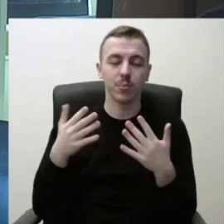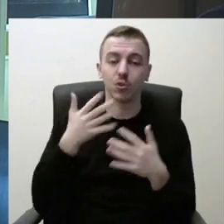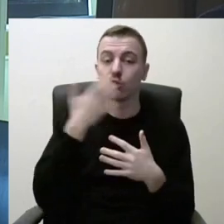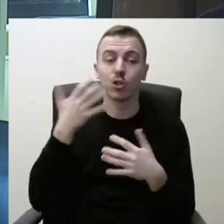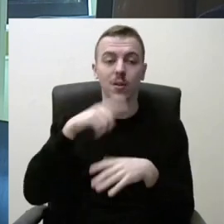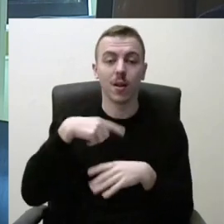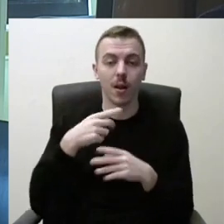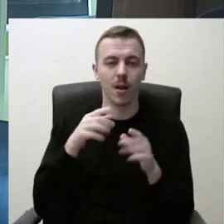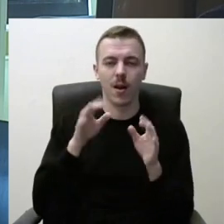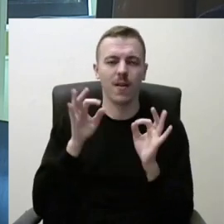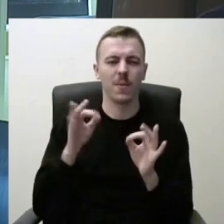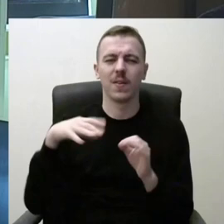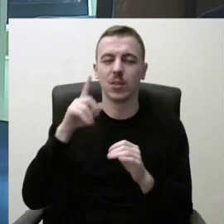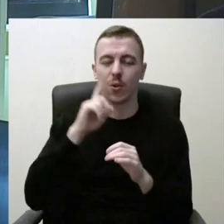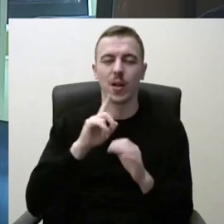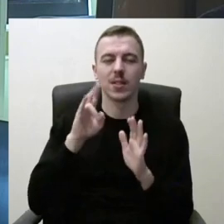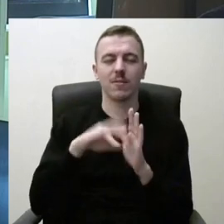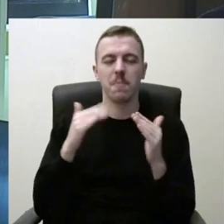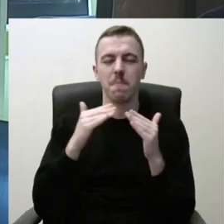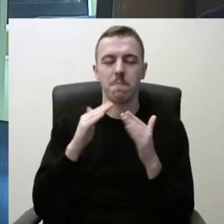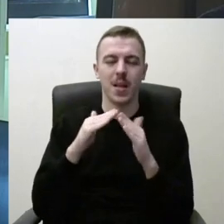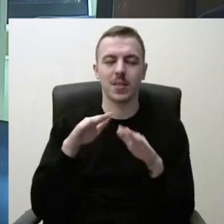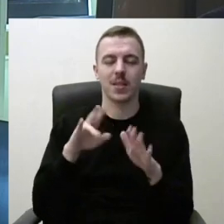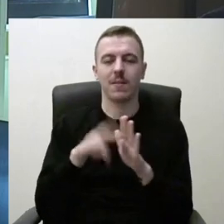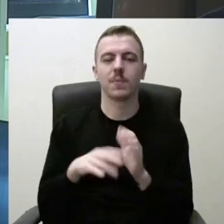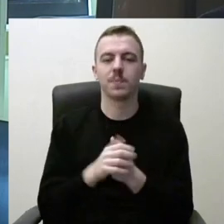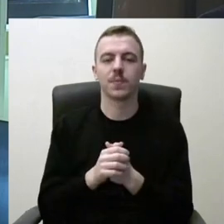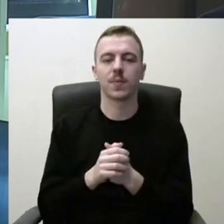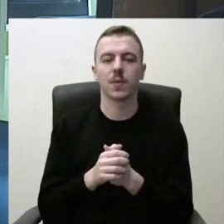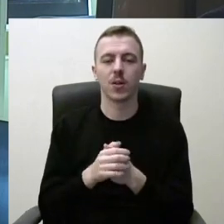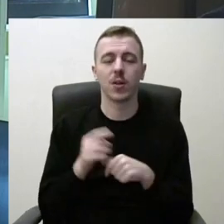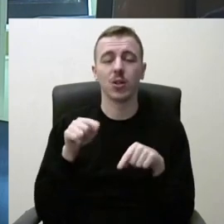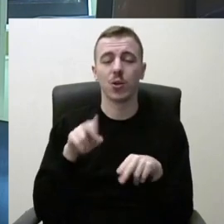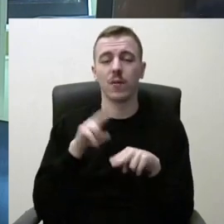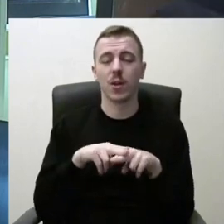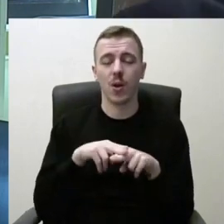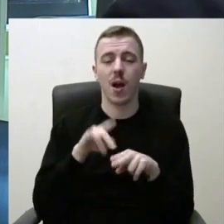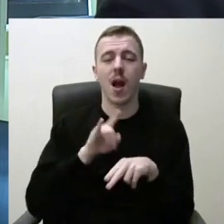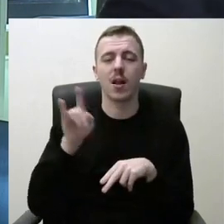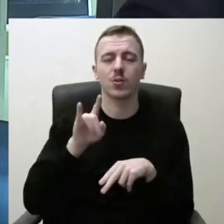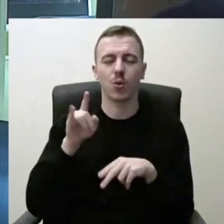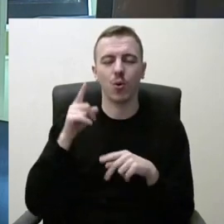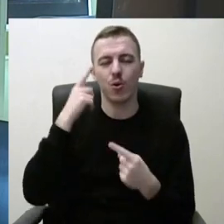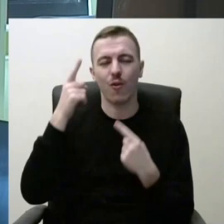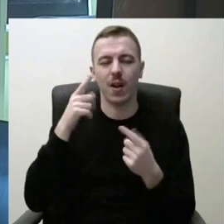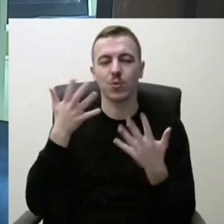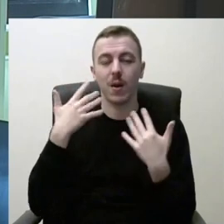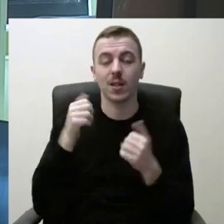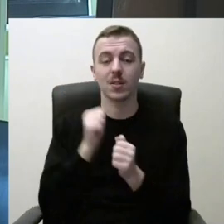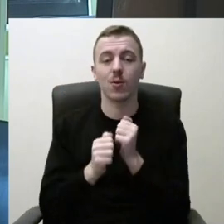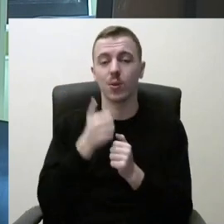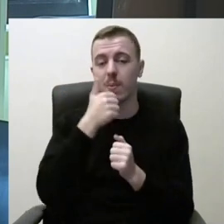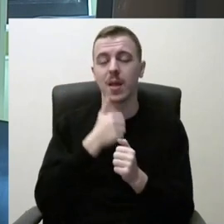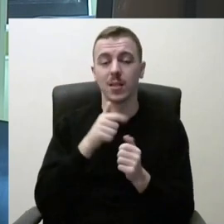žmonės norės leisti ir likti mieste laisvalaikį leisti. Tai šioje vietoje Aleksoto inovacijų parkas, sausio mėnesį patvirtintas